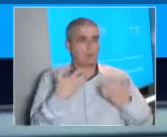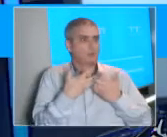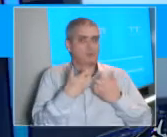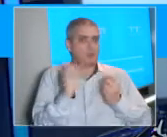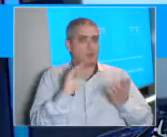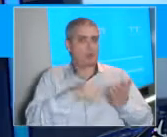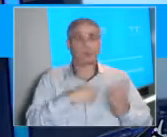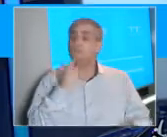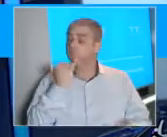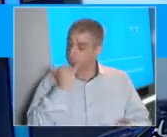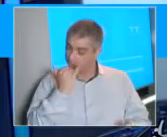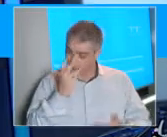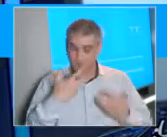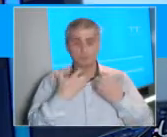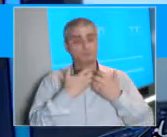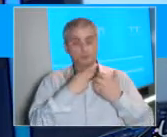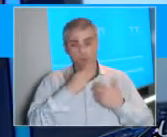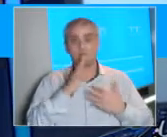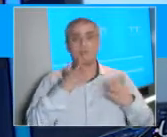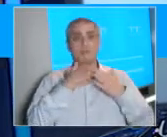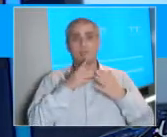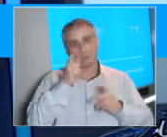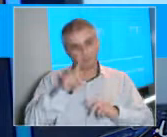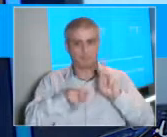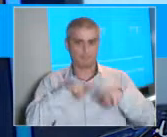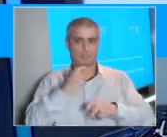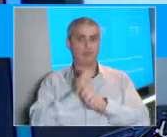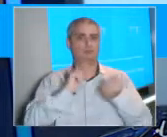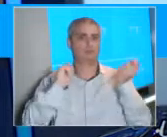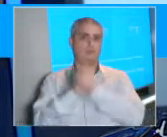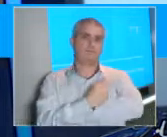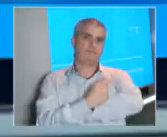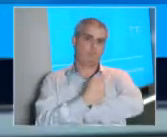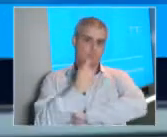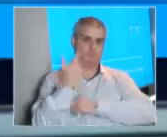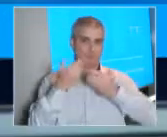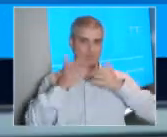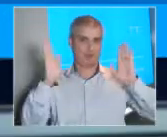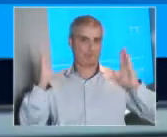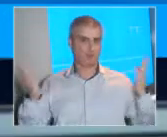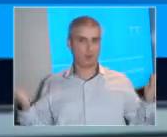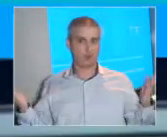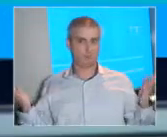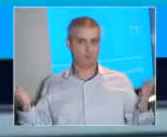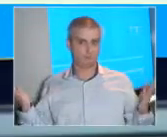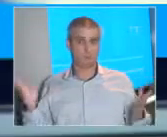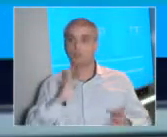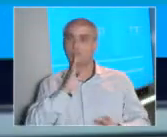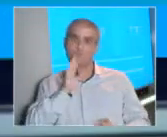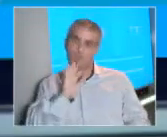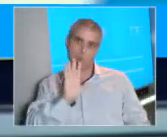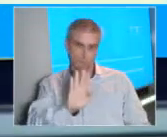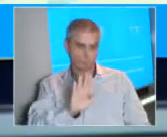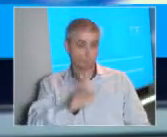עדיין לא חתם. נכון, וגם נמל אשדוד. גם בנמלים האלה צריך לעשות רפורמה וקצת לפתוח את ה... יש שם בעיות משל